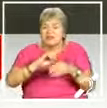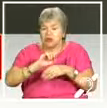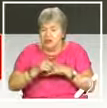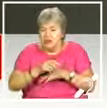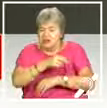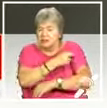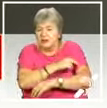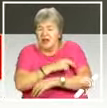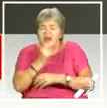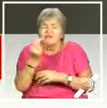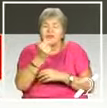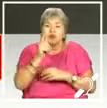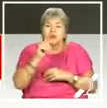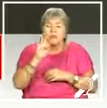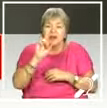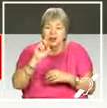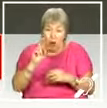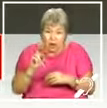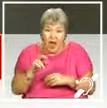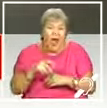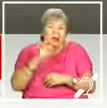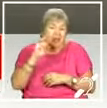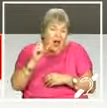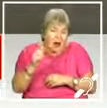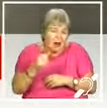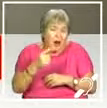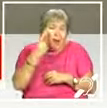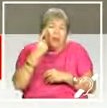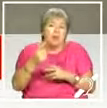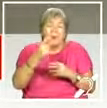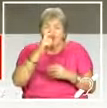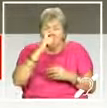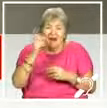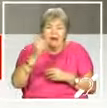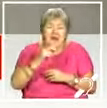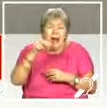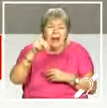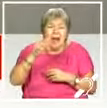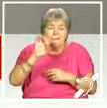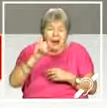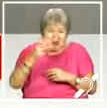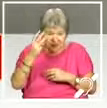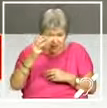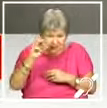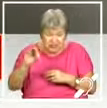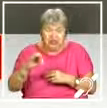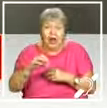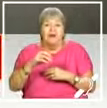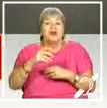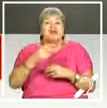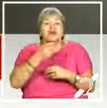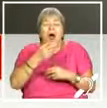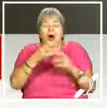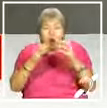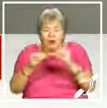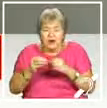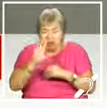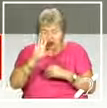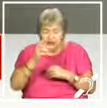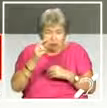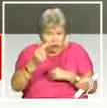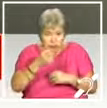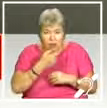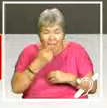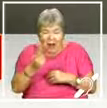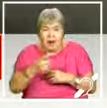Spitalul Sfântul Spiridon. În stare mai gravă se află un nepalez de 30 de ani și un român în vârstă de 51 de ani, ambii